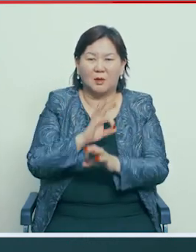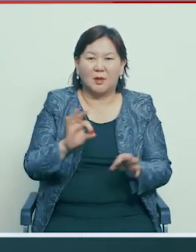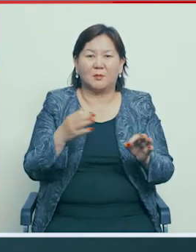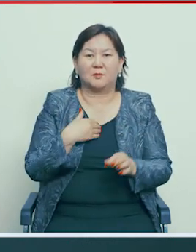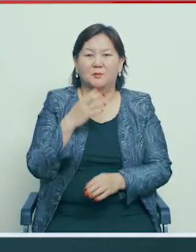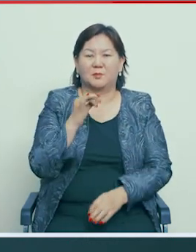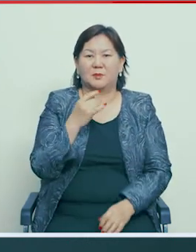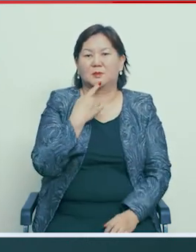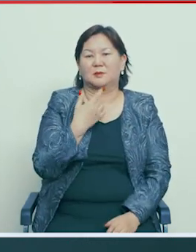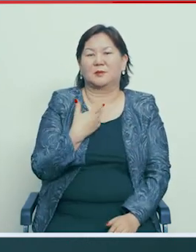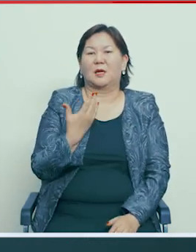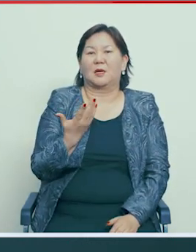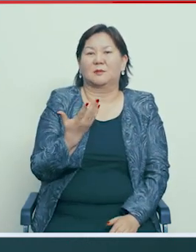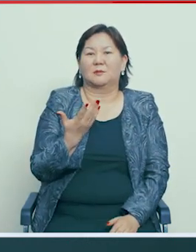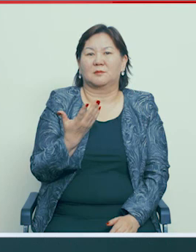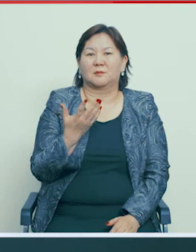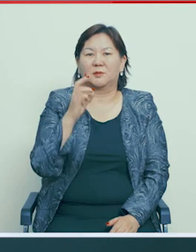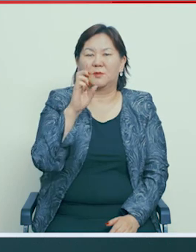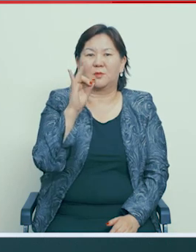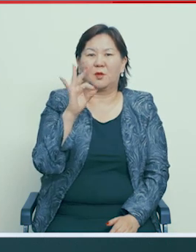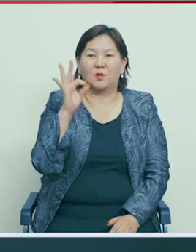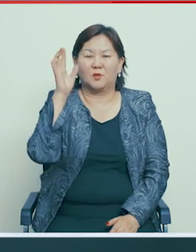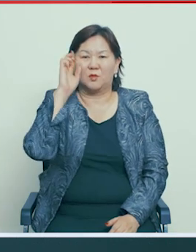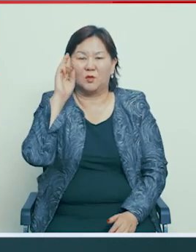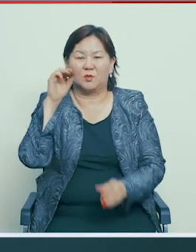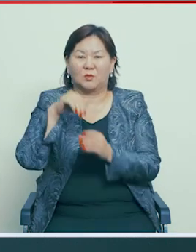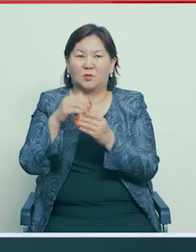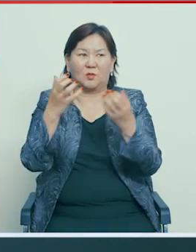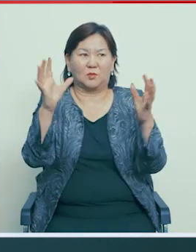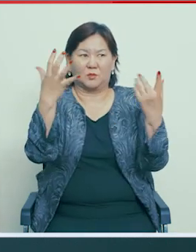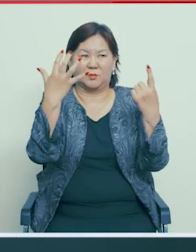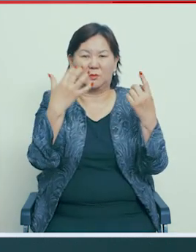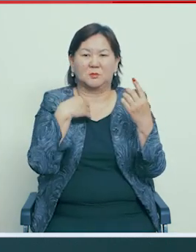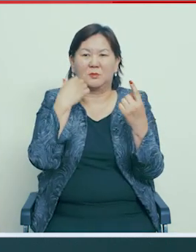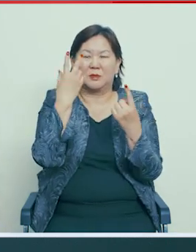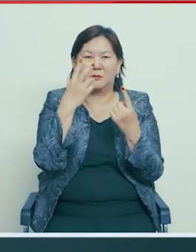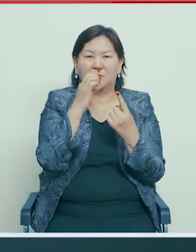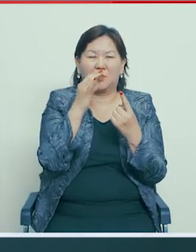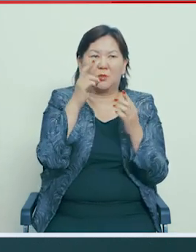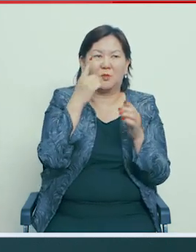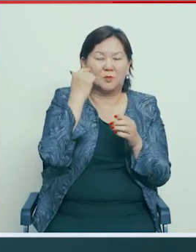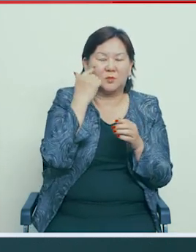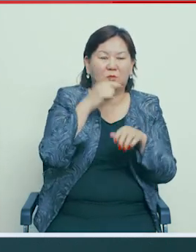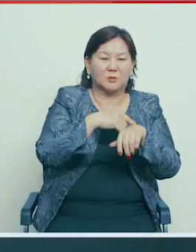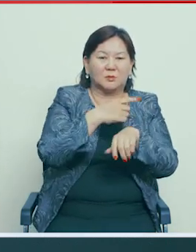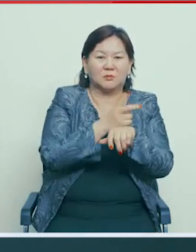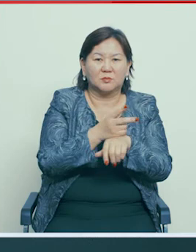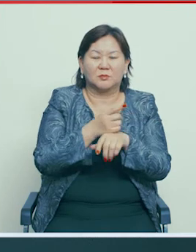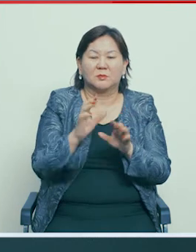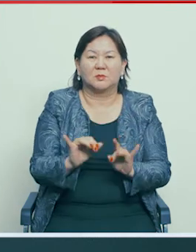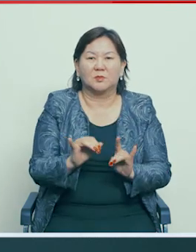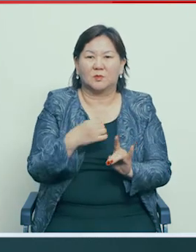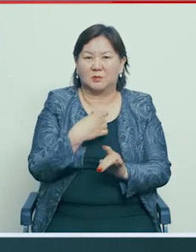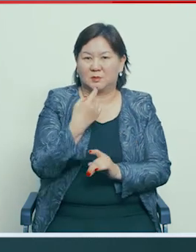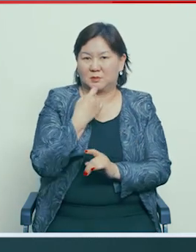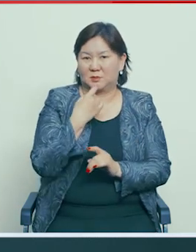би одоо яахаа мэдэхгүй одоо био-ноолтой ингээд орохоор ч бас аюу хэцүү шүү дээ. Тэр олон хүмүүсийн дунд ингээд өдөр болгон цаг бүр ингээд тэрийг хэрэглээд сухаар